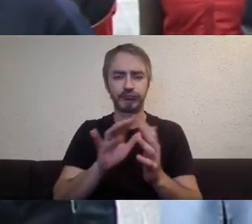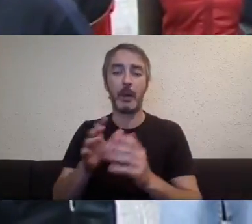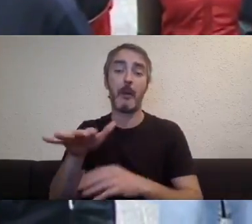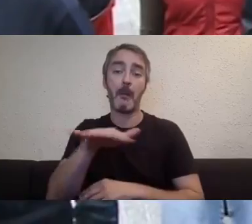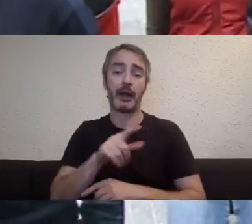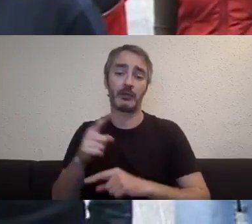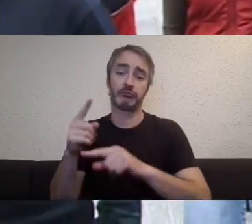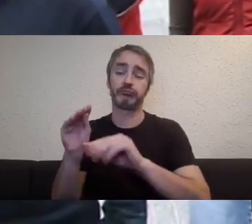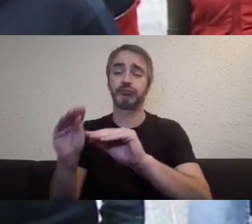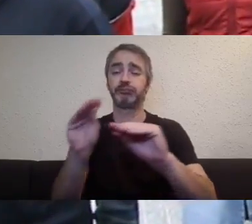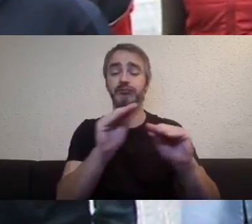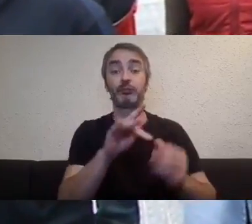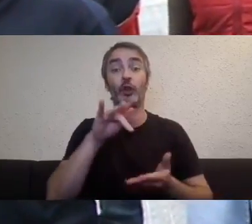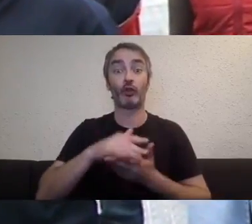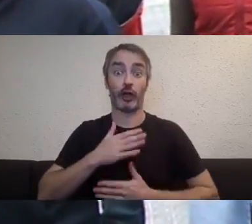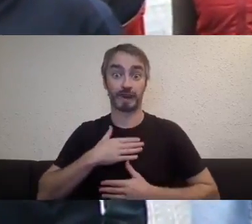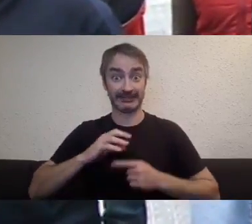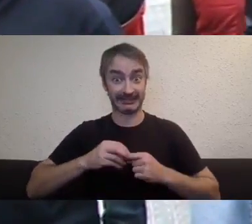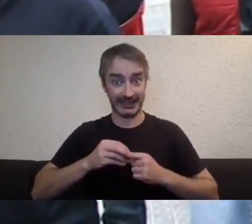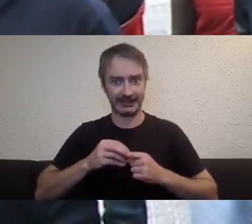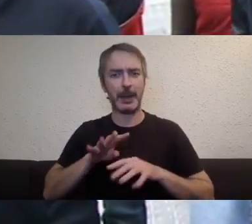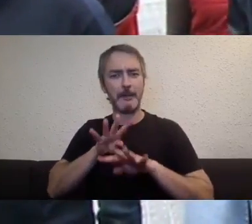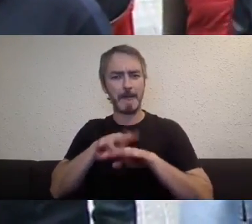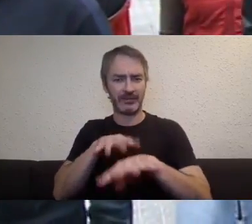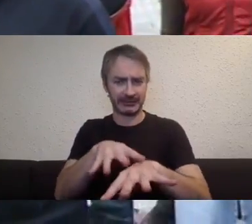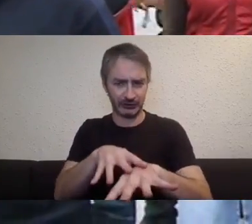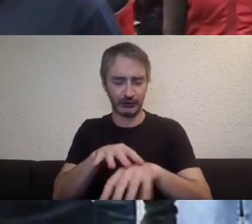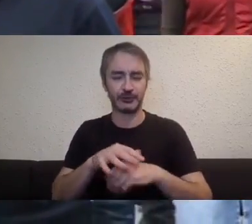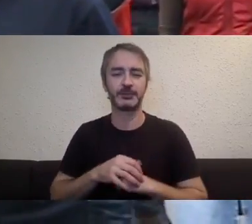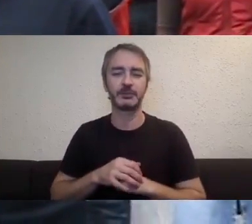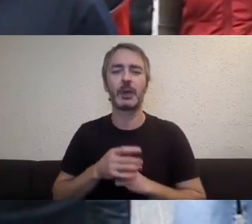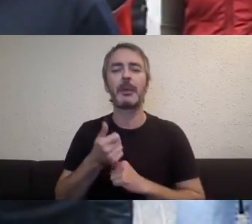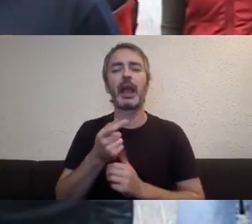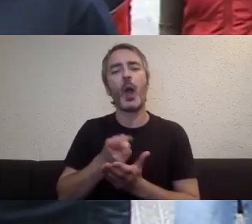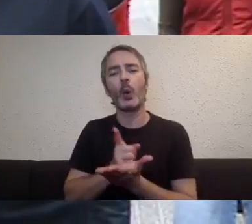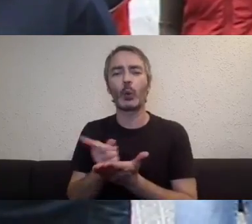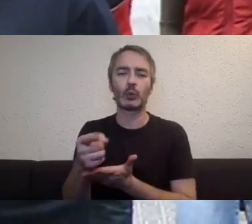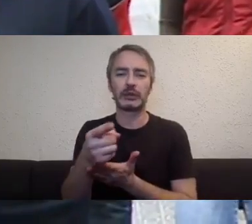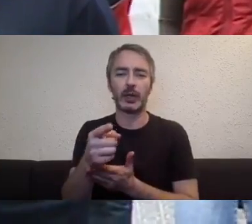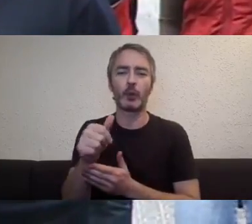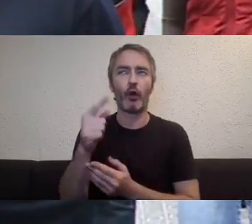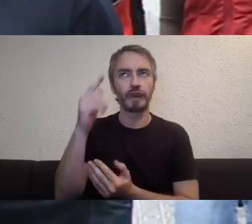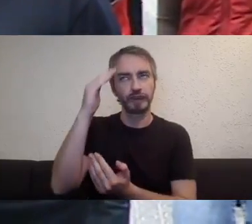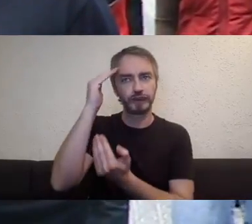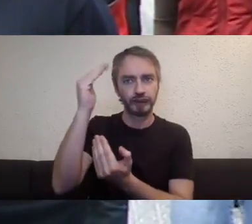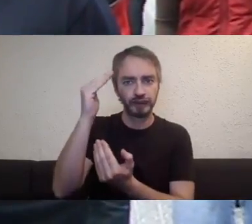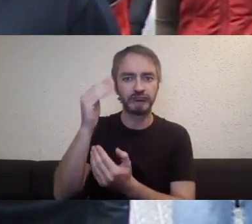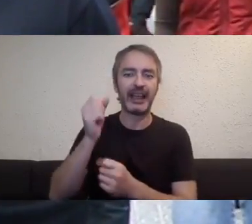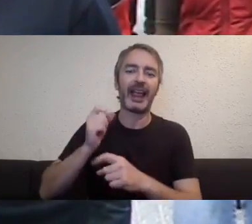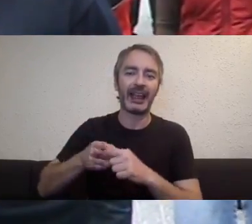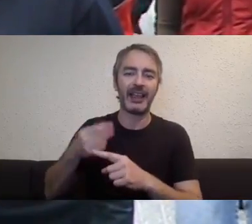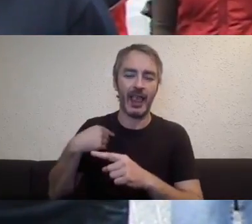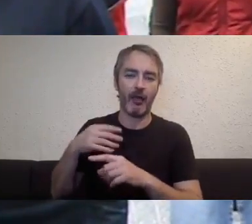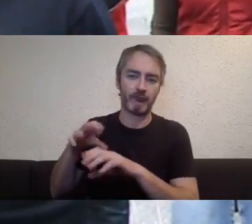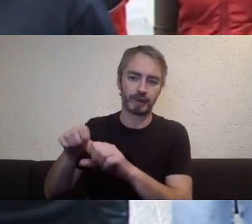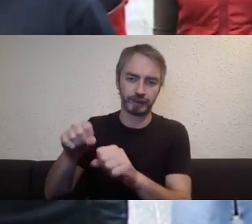fer una manifestació, bueno, una mica era una ruta també recordant totes les vivendes socials ocupats del barri que s'havien